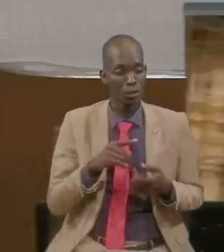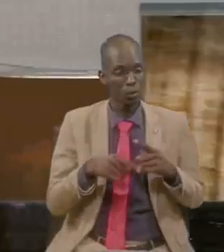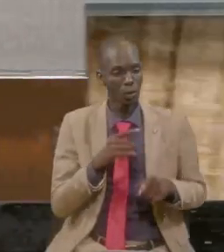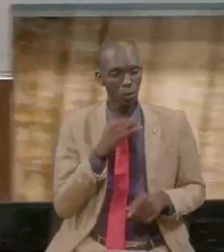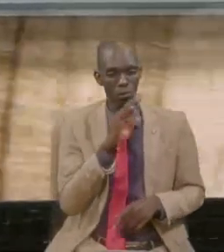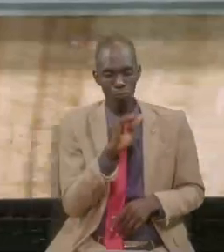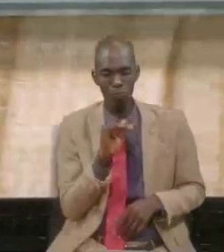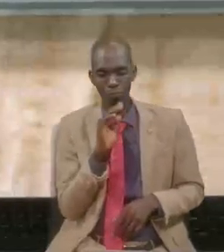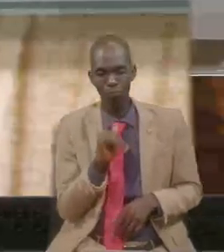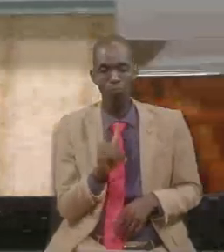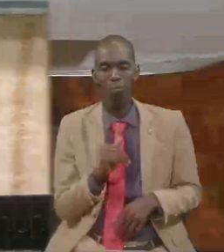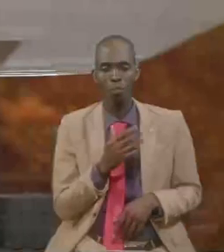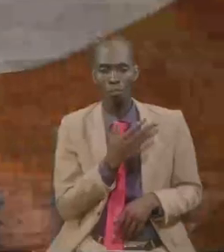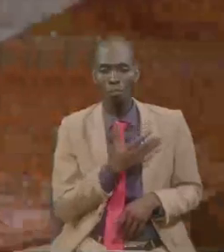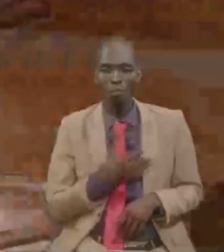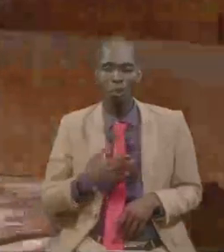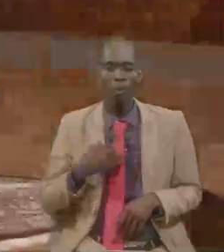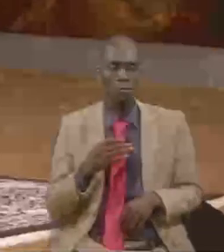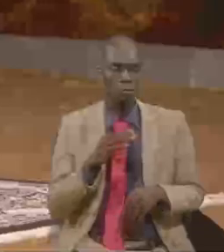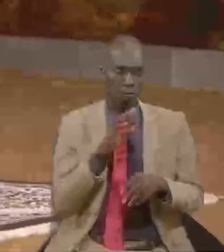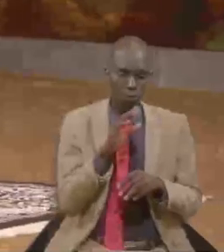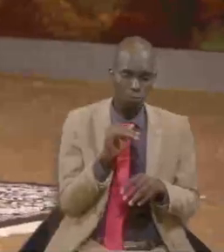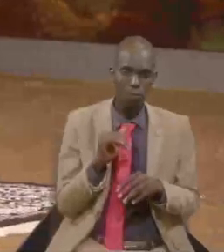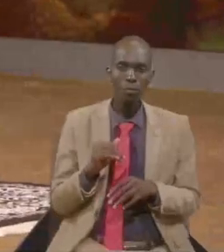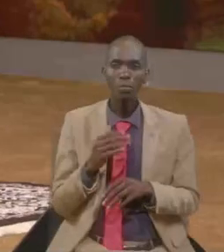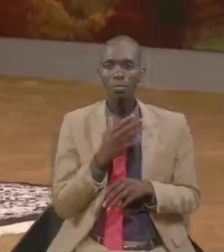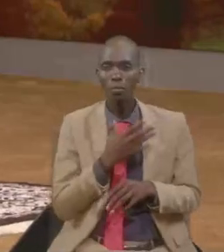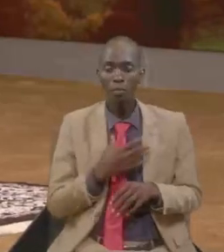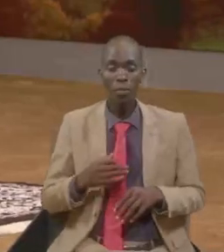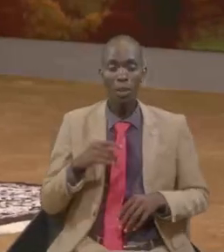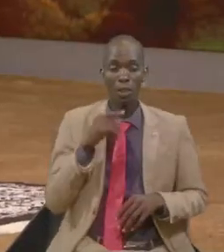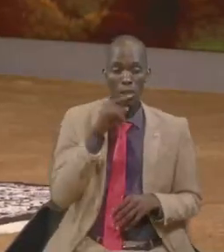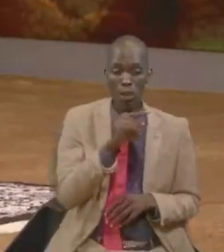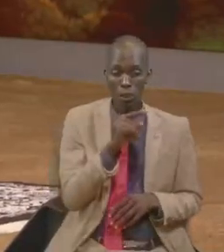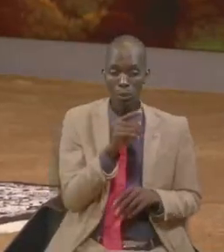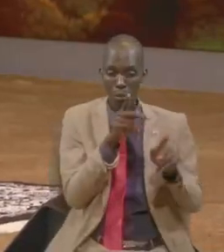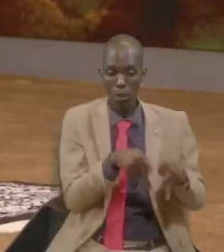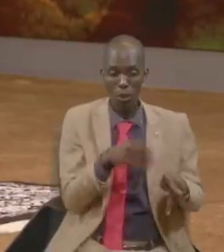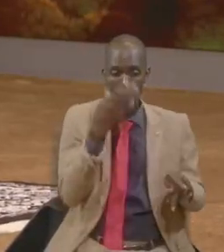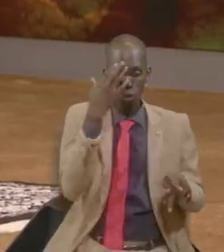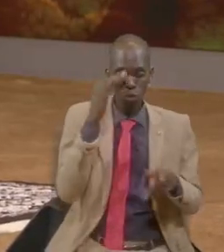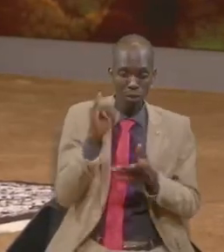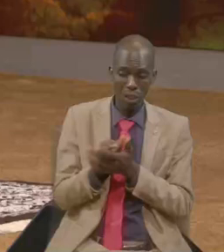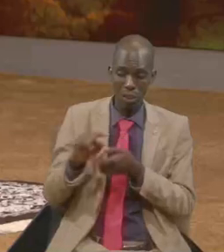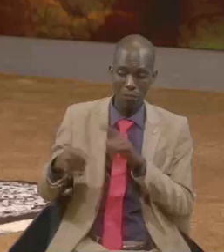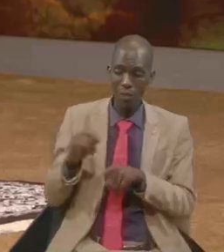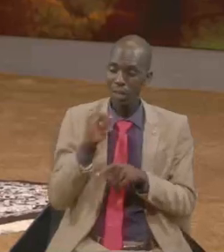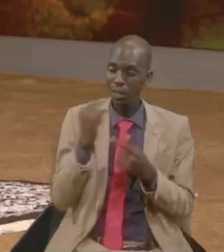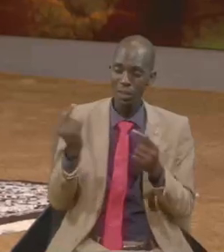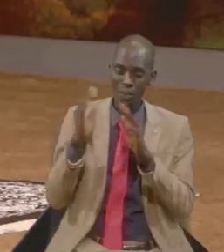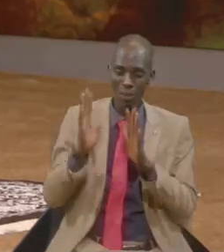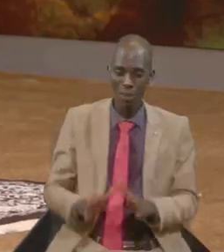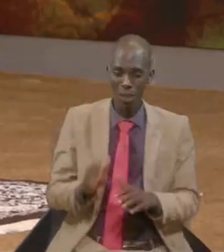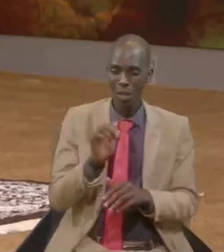Viens, viens. Après, ils viennent. Et celui-ci, il sait que son ami est un